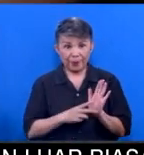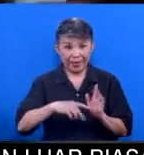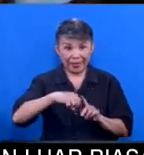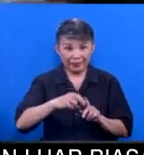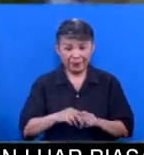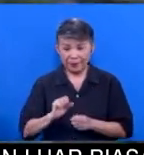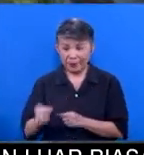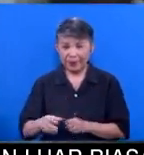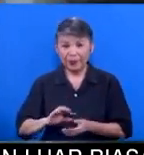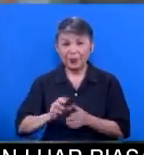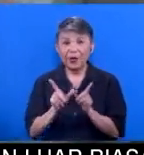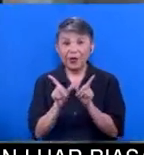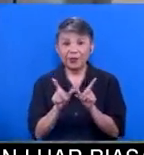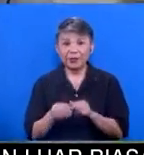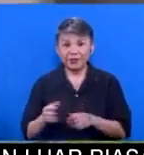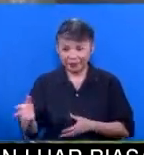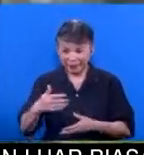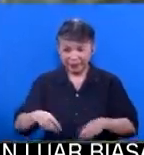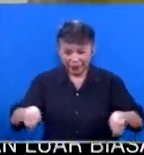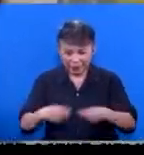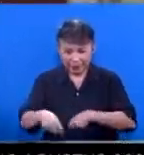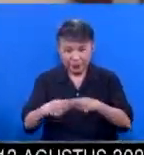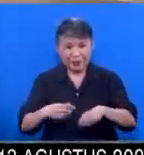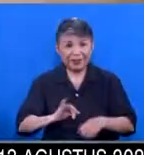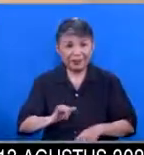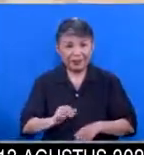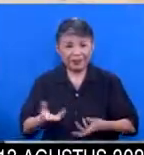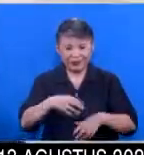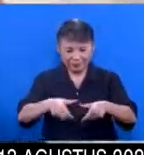nasi untuk kemudian dikemas menjadi nasi kotak